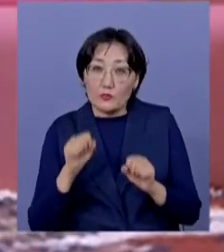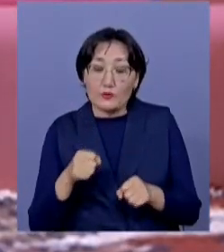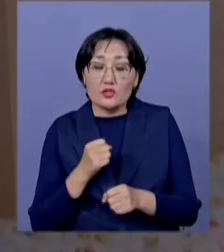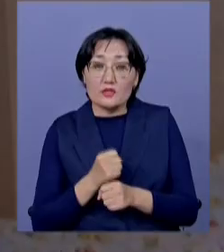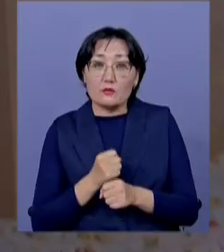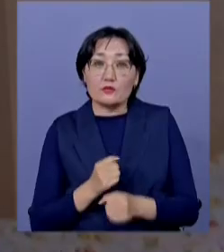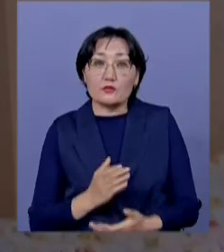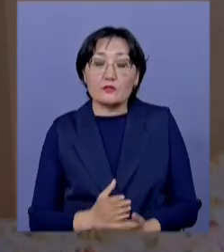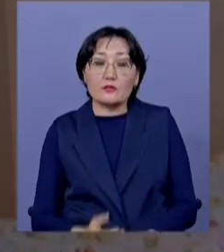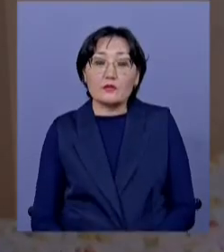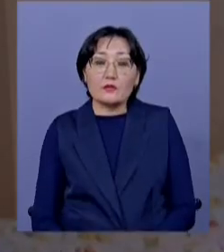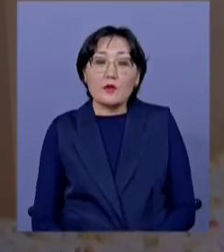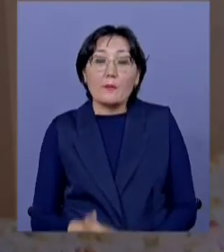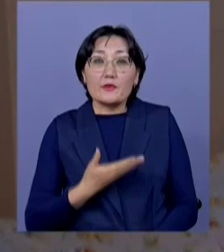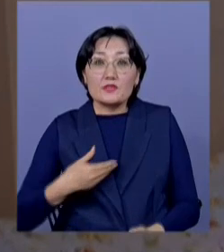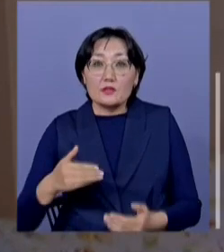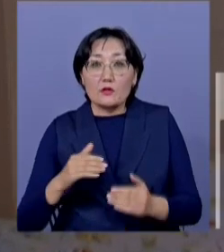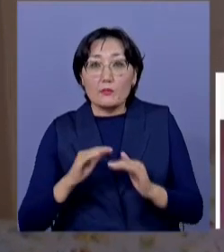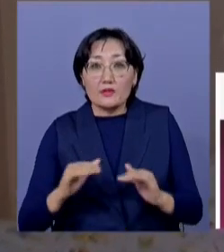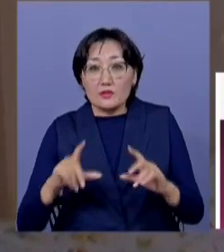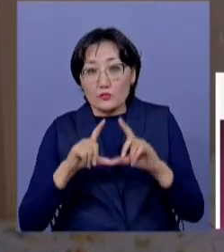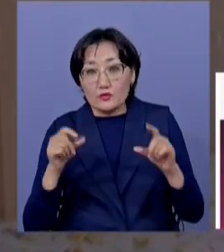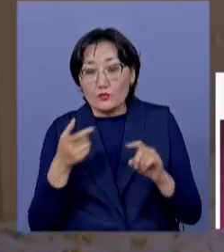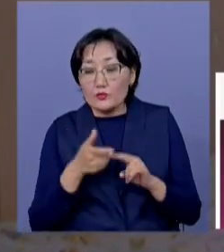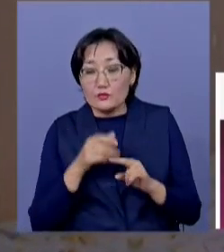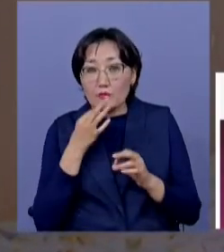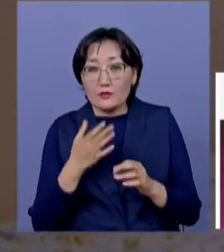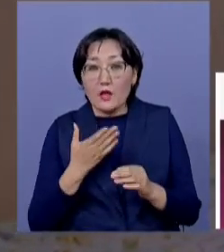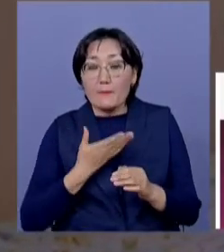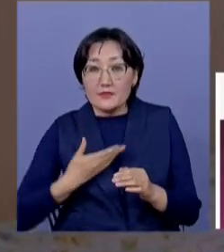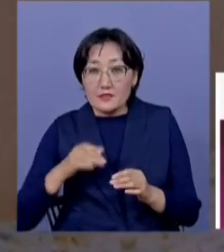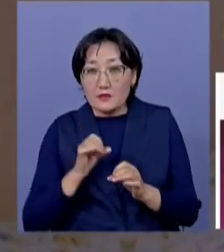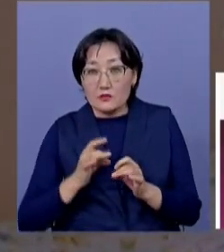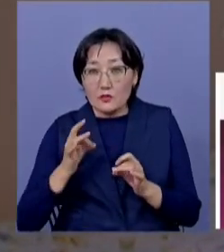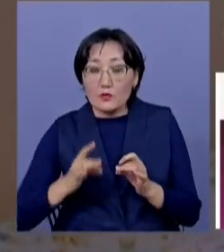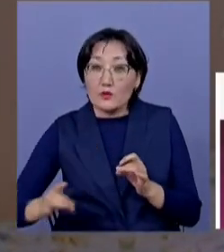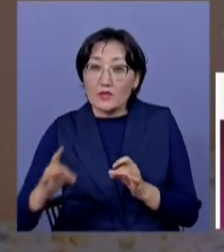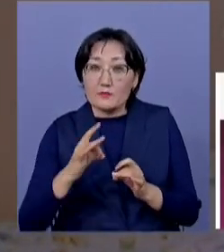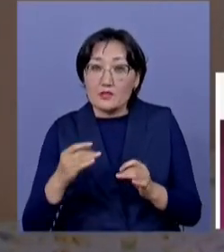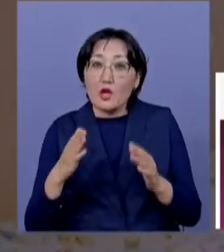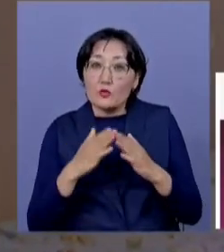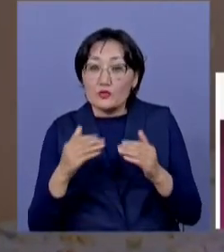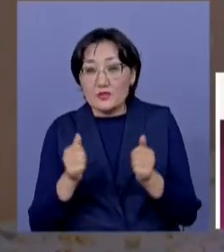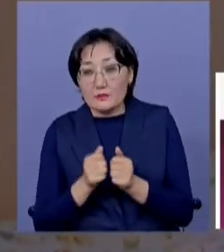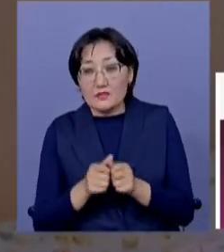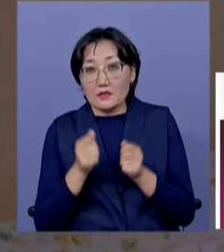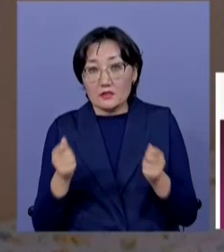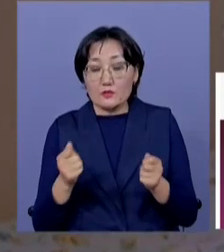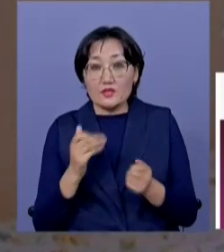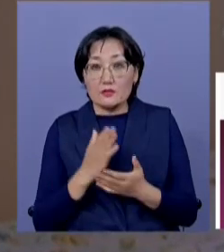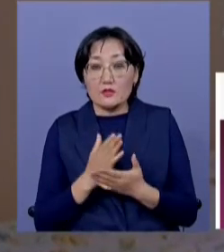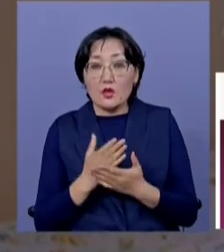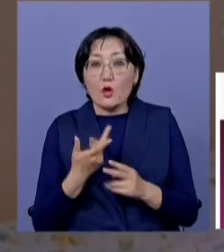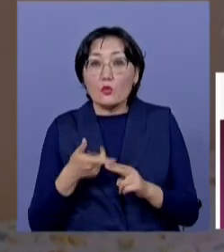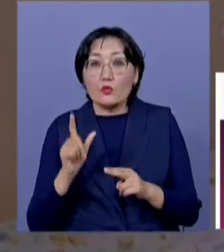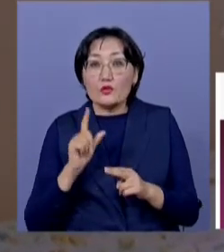жасап келеді. Бізге осы балабақша өте ұнап қалды, өйткені біздің ауданымыздан, үйіміздің жанынан ашылып жатыр.